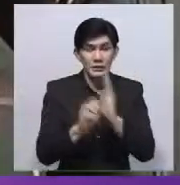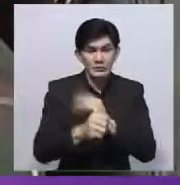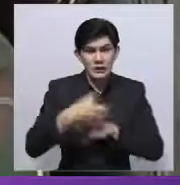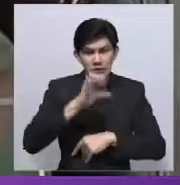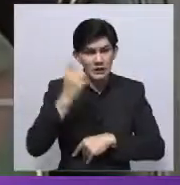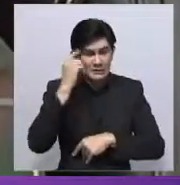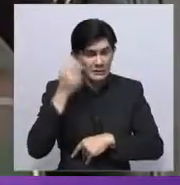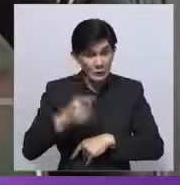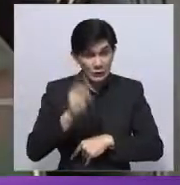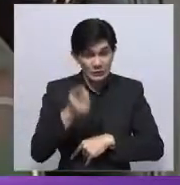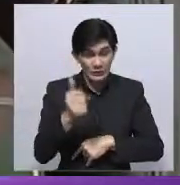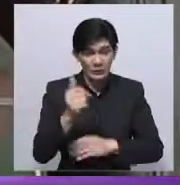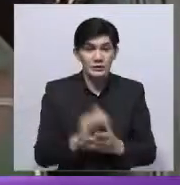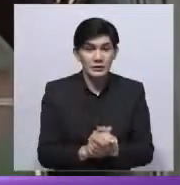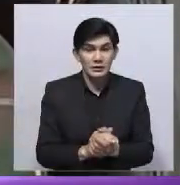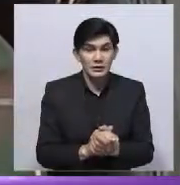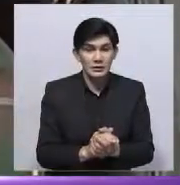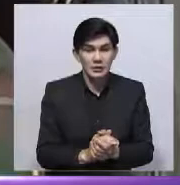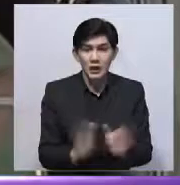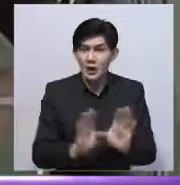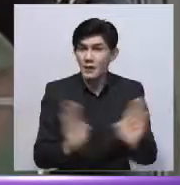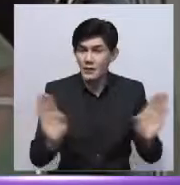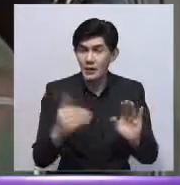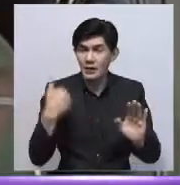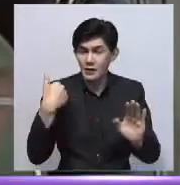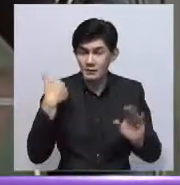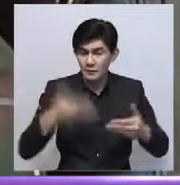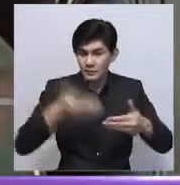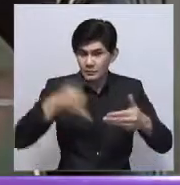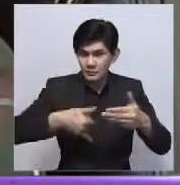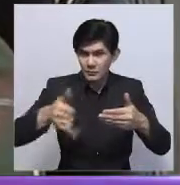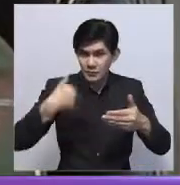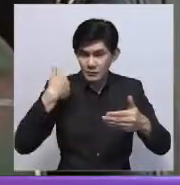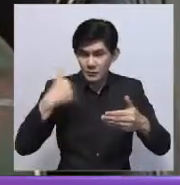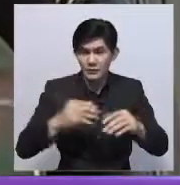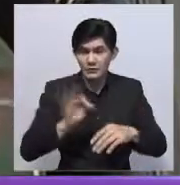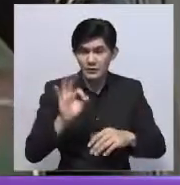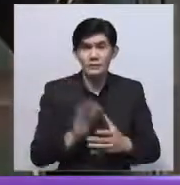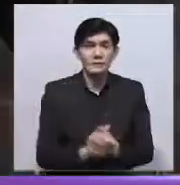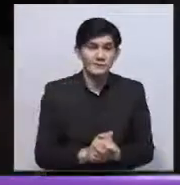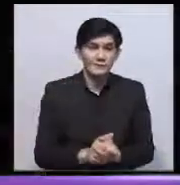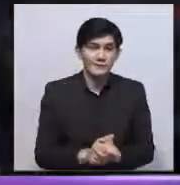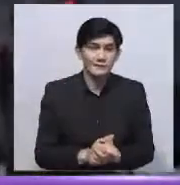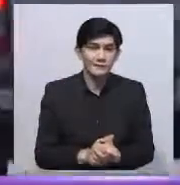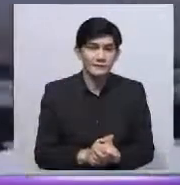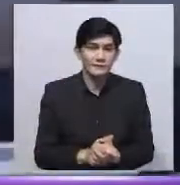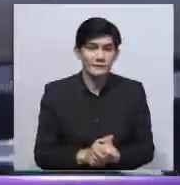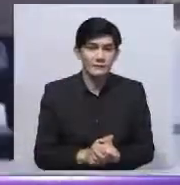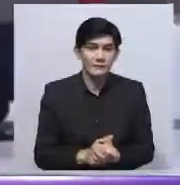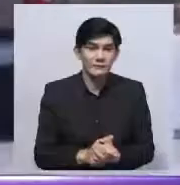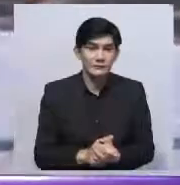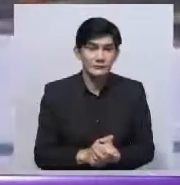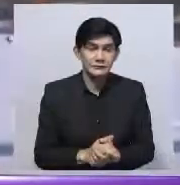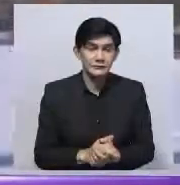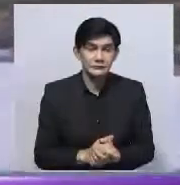ชน์อย่างดีครับในการที่เราเปิดจุดอีกหนึ่งจุดที่บ้านเขาดินเป็นจุดผ่านแดนถาวรครับ